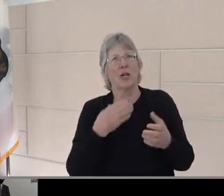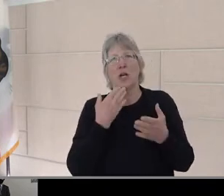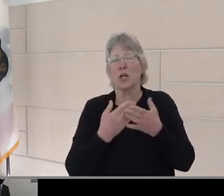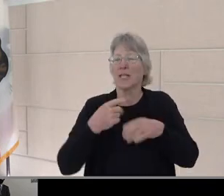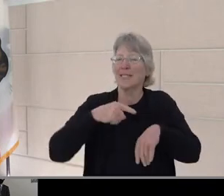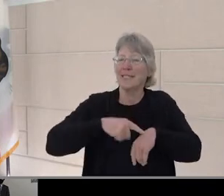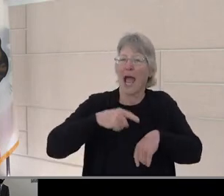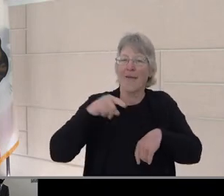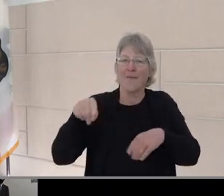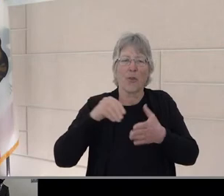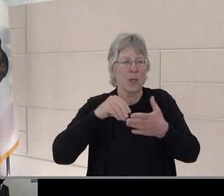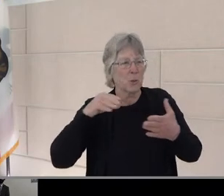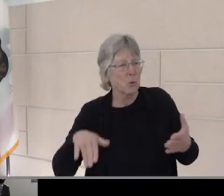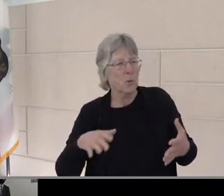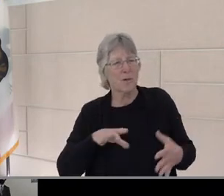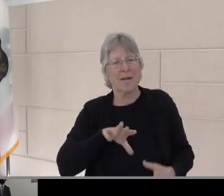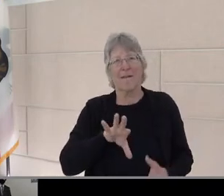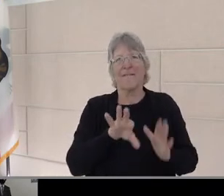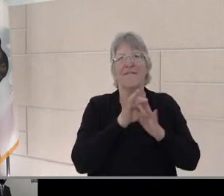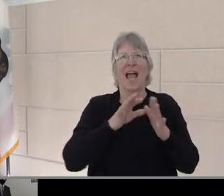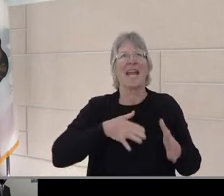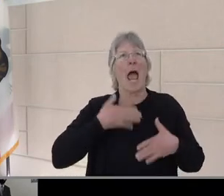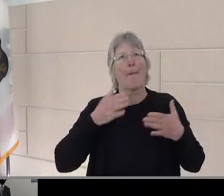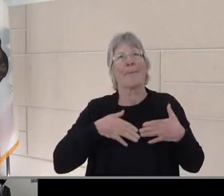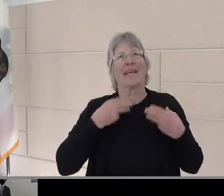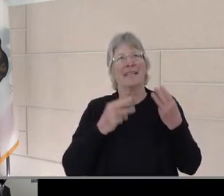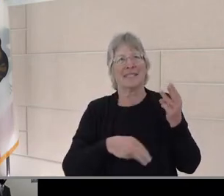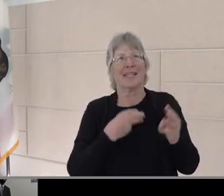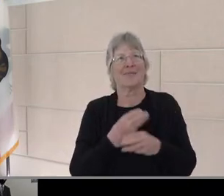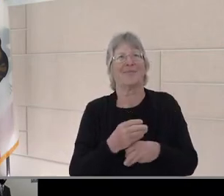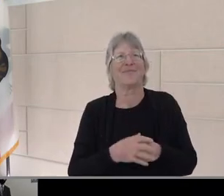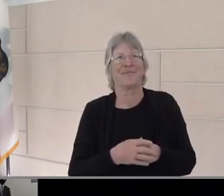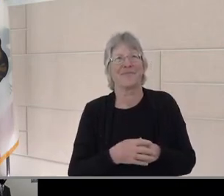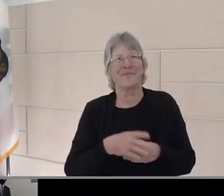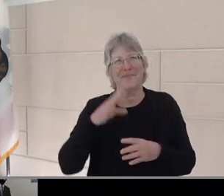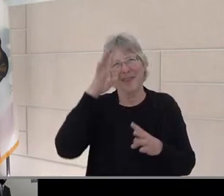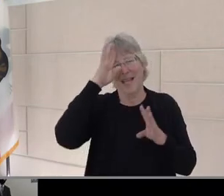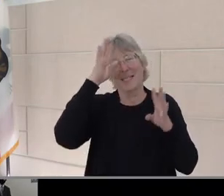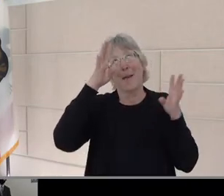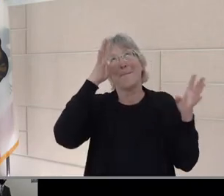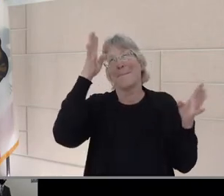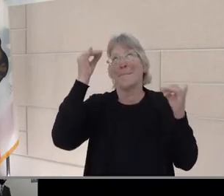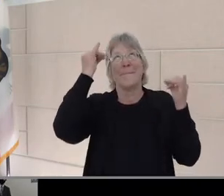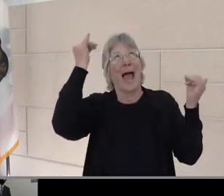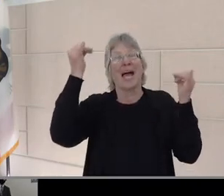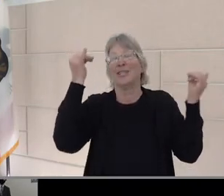ក Summer ឆ្នាំ2021ដើម្បីប្រកាសសិក្សារបស់គេ